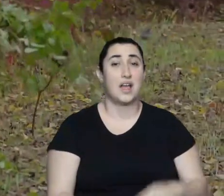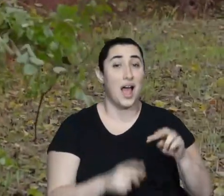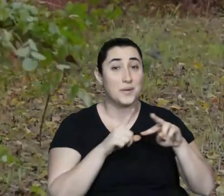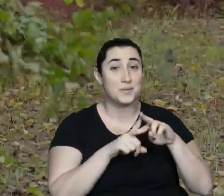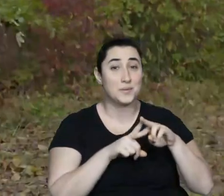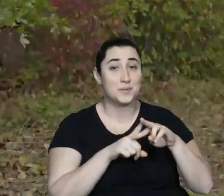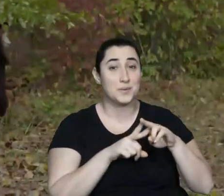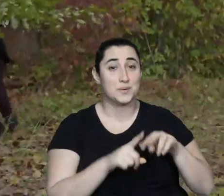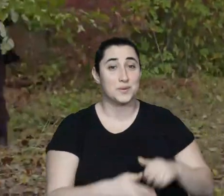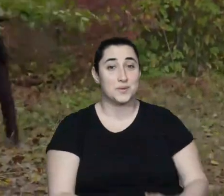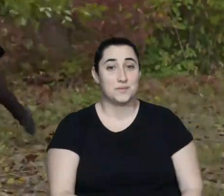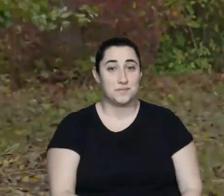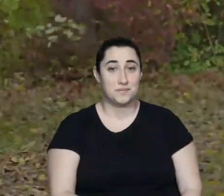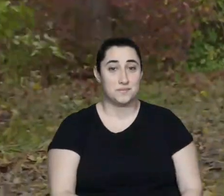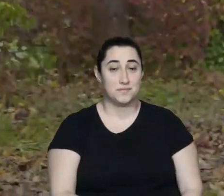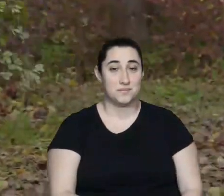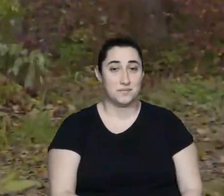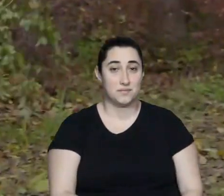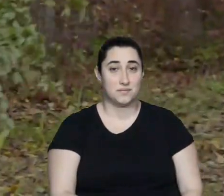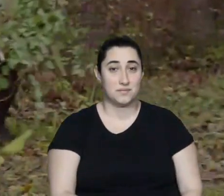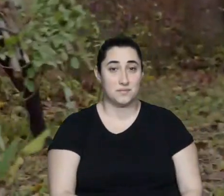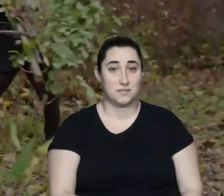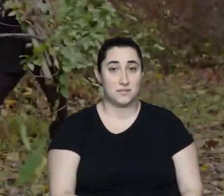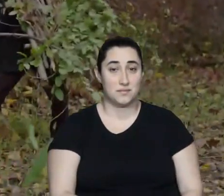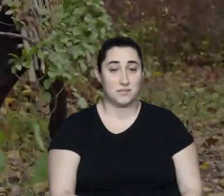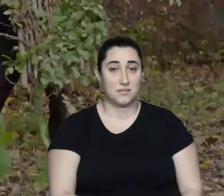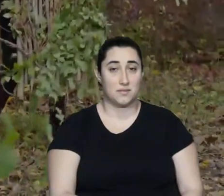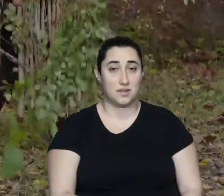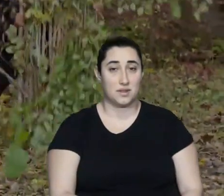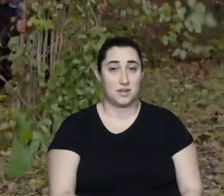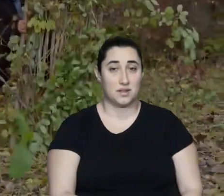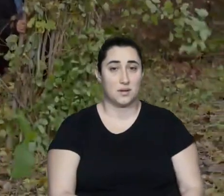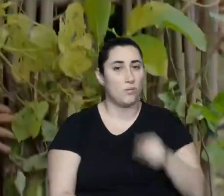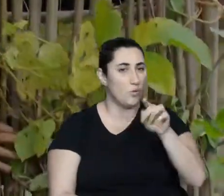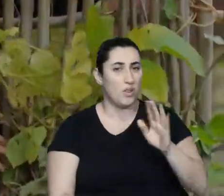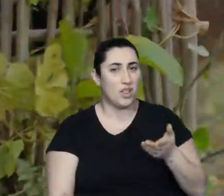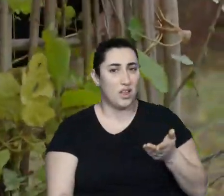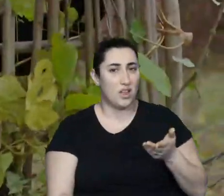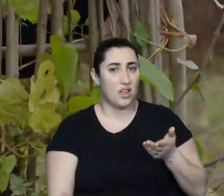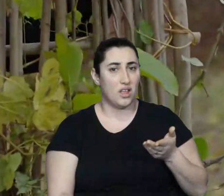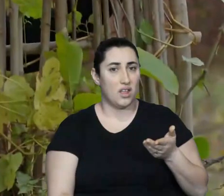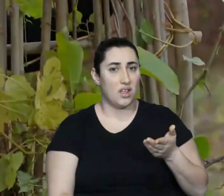Aysu. Bir süre sonra sırtında ağaç dallarıyla geldi. Bu ne?